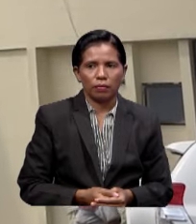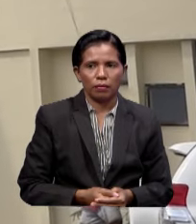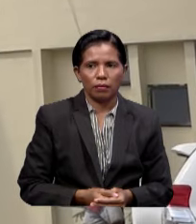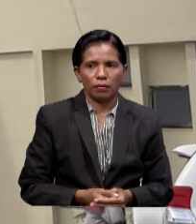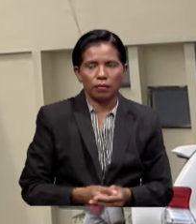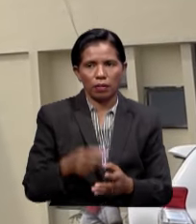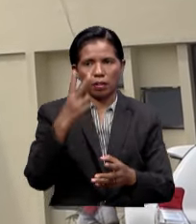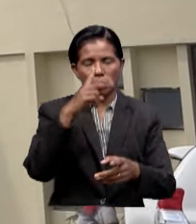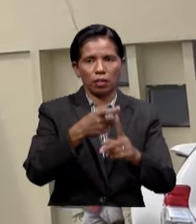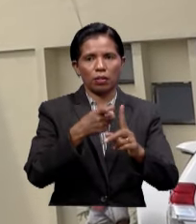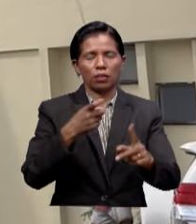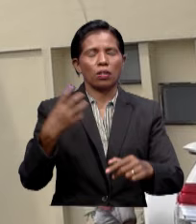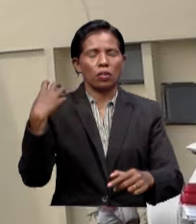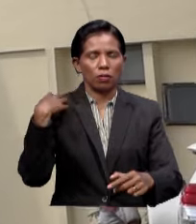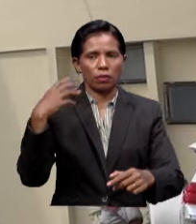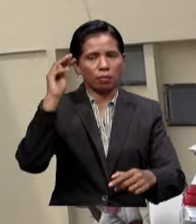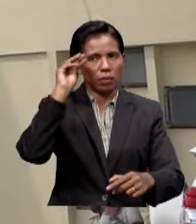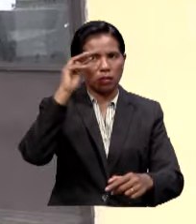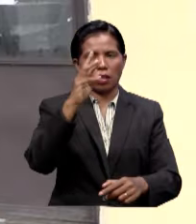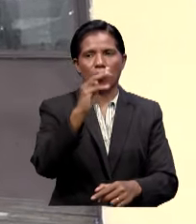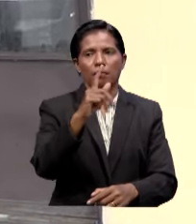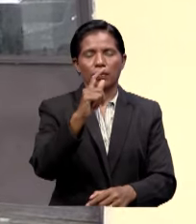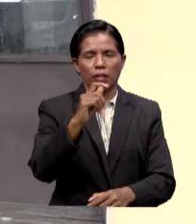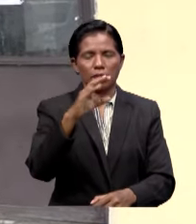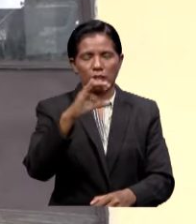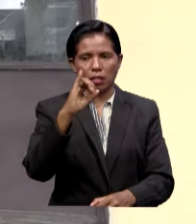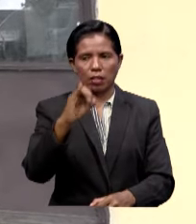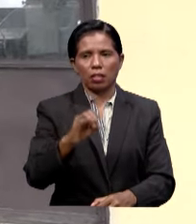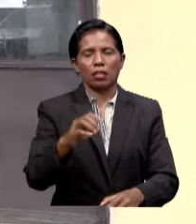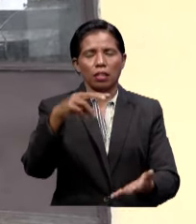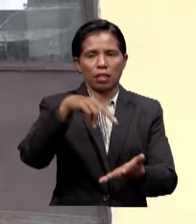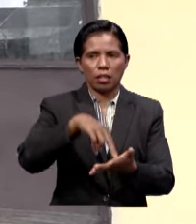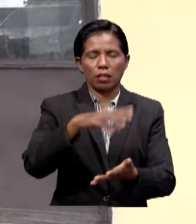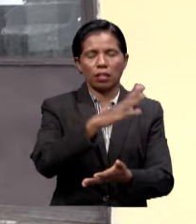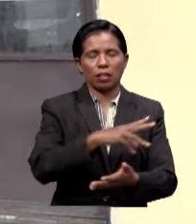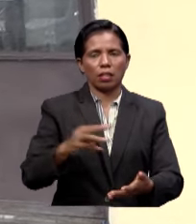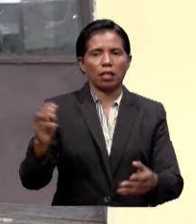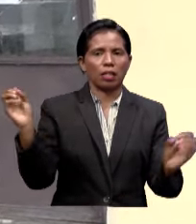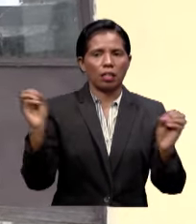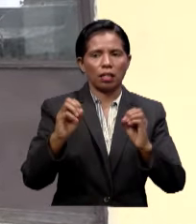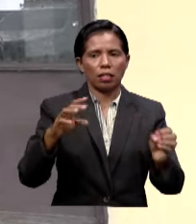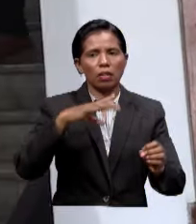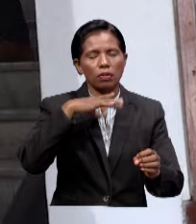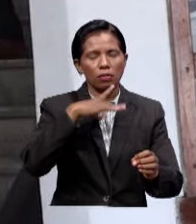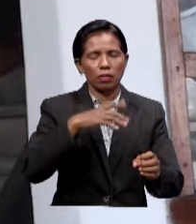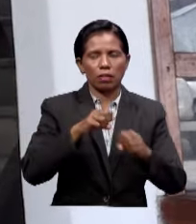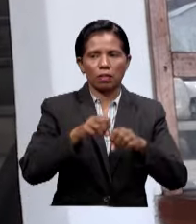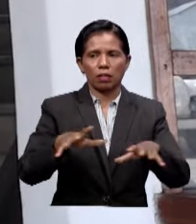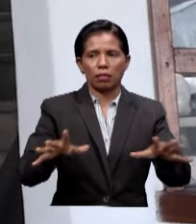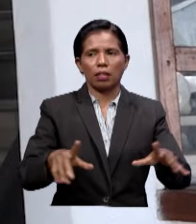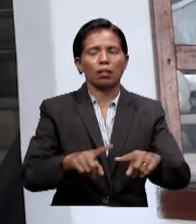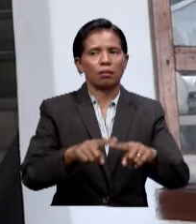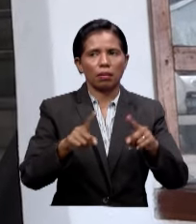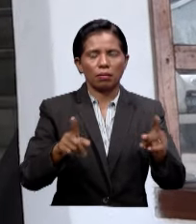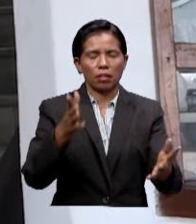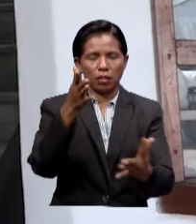Hare Husiliur Edifício Ministério Turismo, Comércio e Indústria nebe localiza iha mandarin la iha lisu ida makna klekar. Mai be